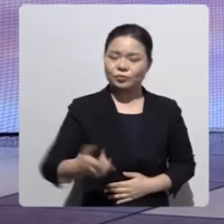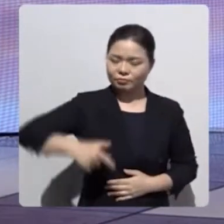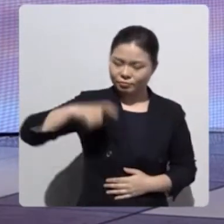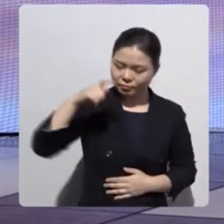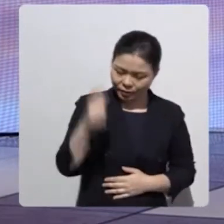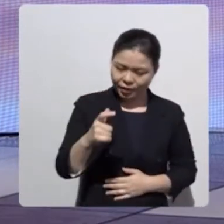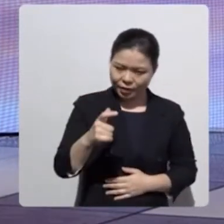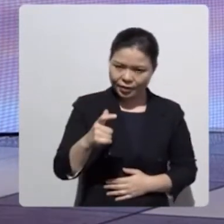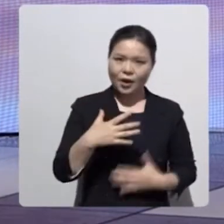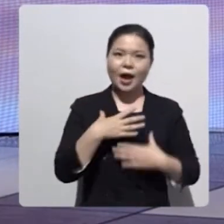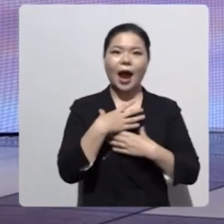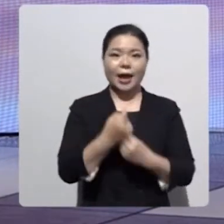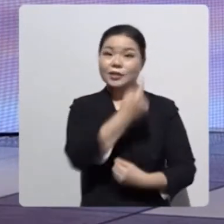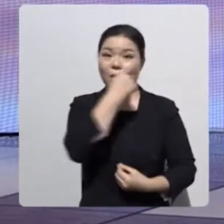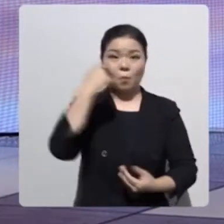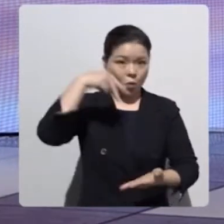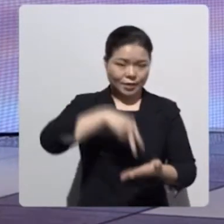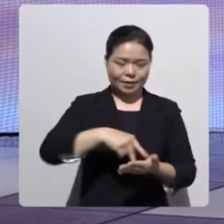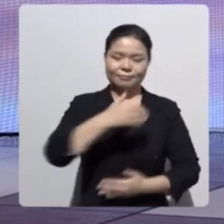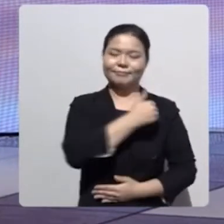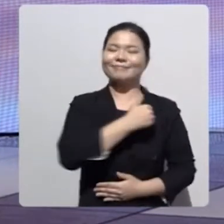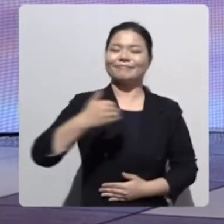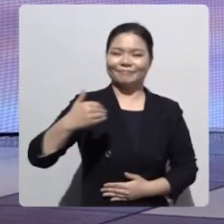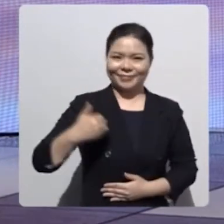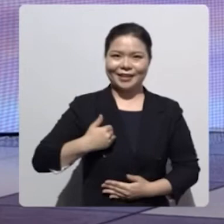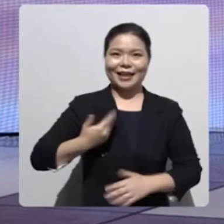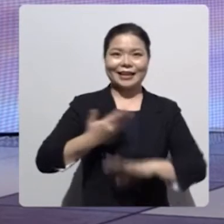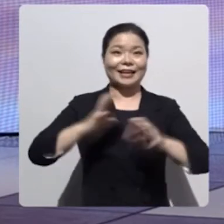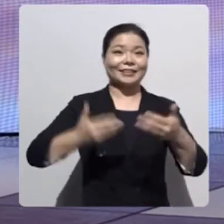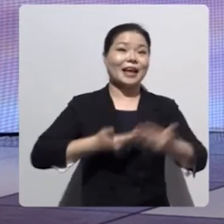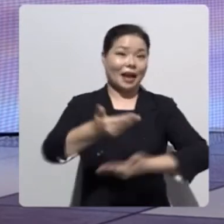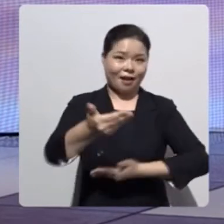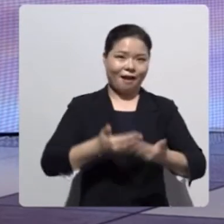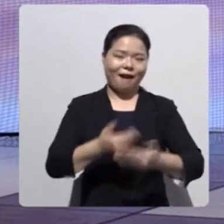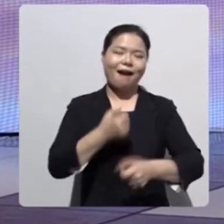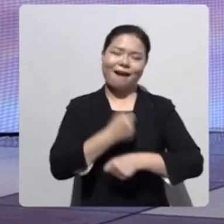강력한 안보와 당당한 외교 추구하겠습니다.